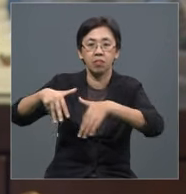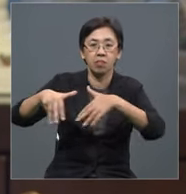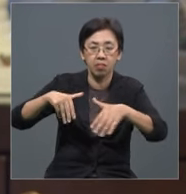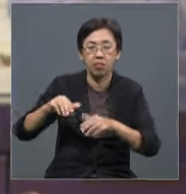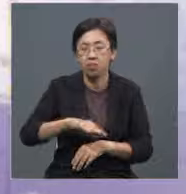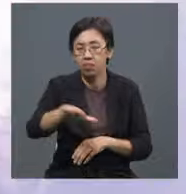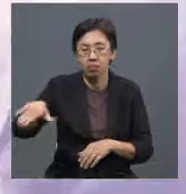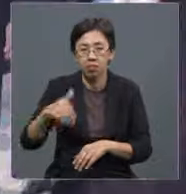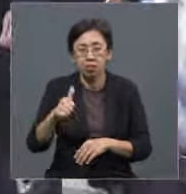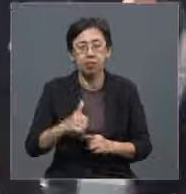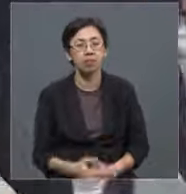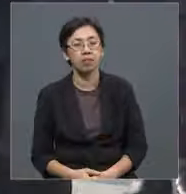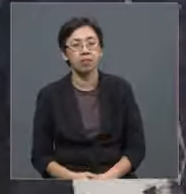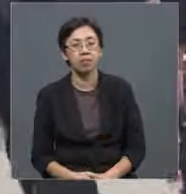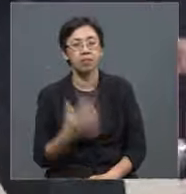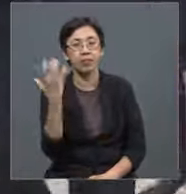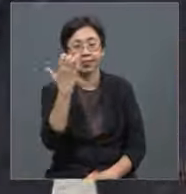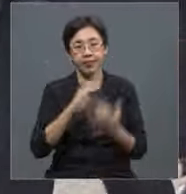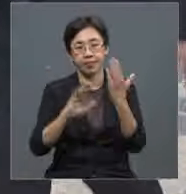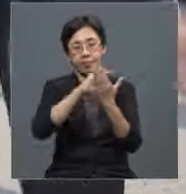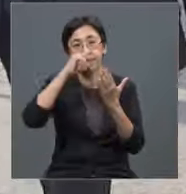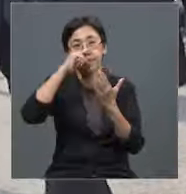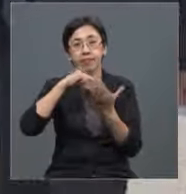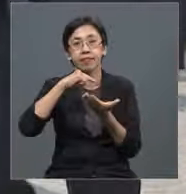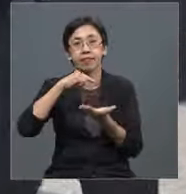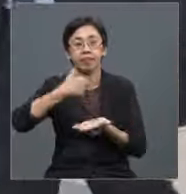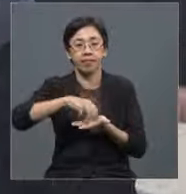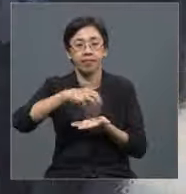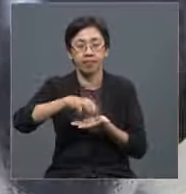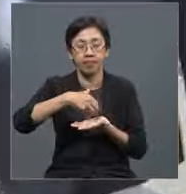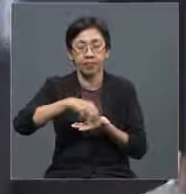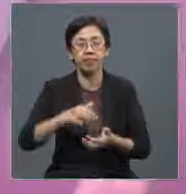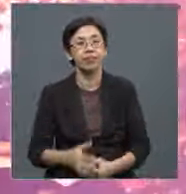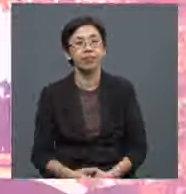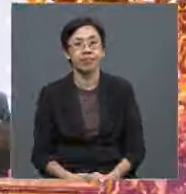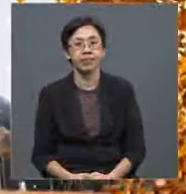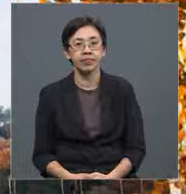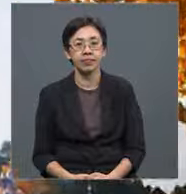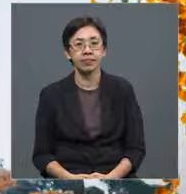างทั่วถึงค่ะ โทรทัศน์รวมการเฉพาะกิจแห่งประเทศไทยรายงาน